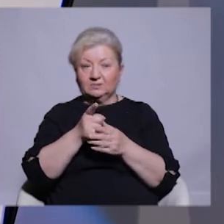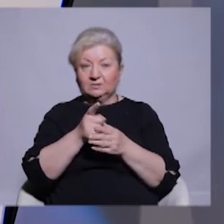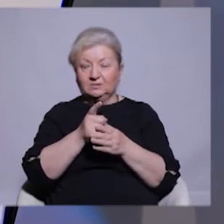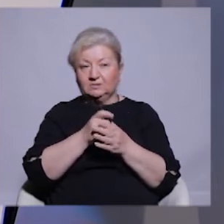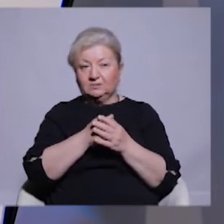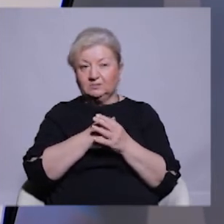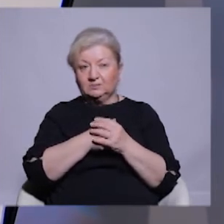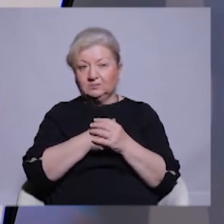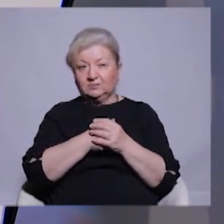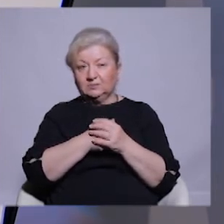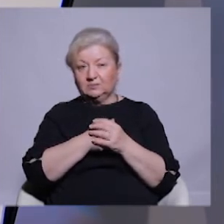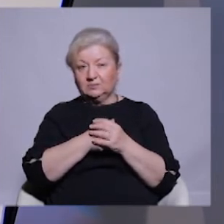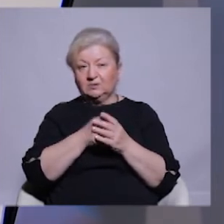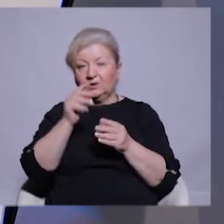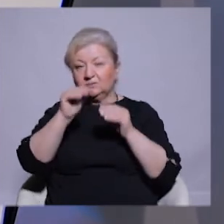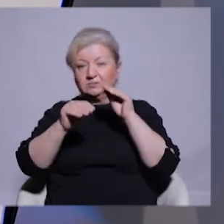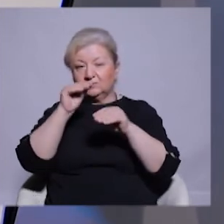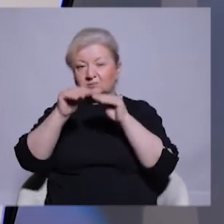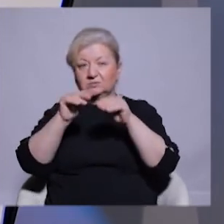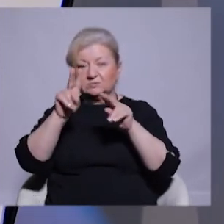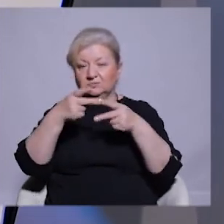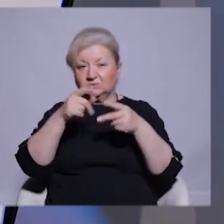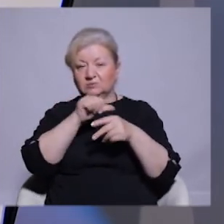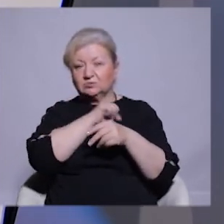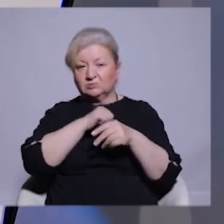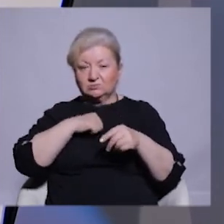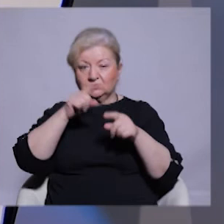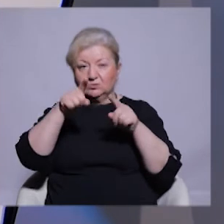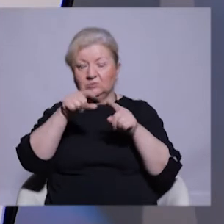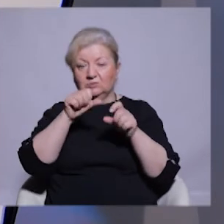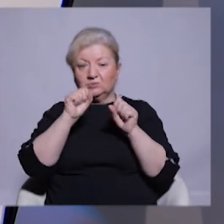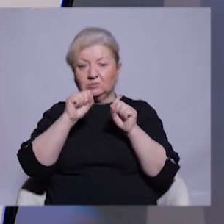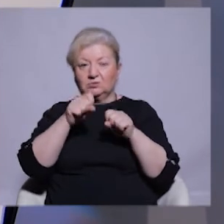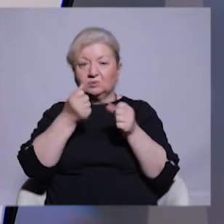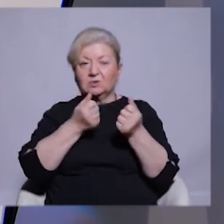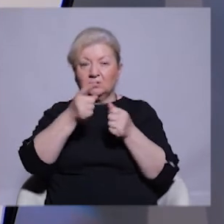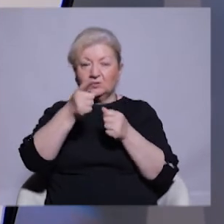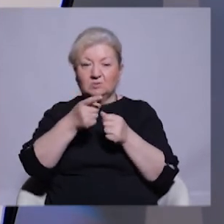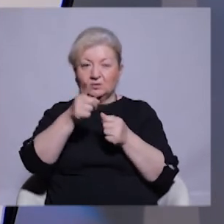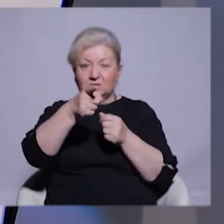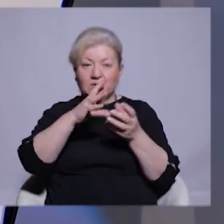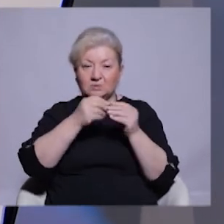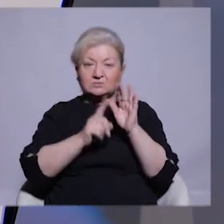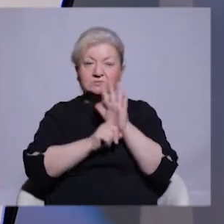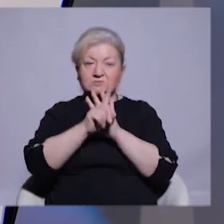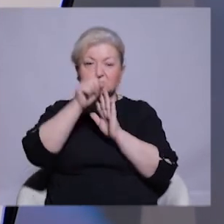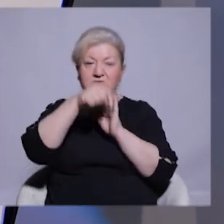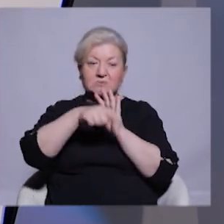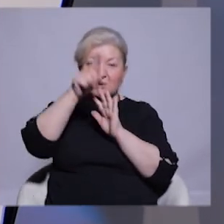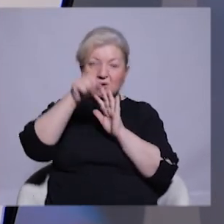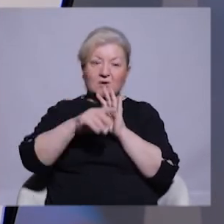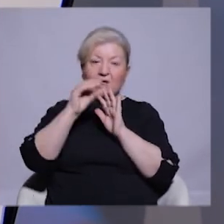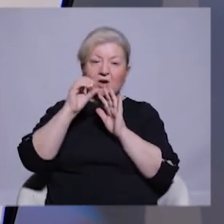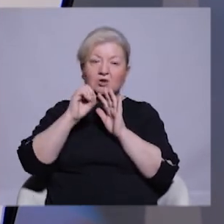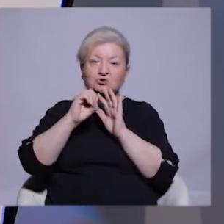ვთქვათ, აღარ ჩავსვავ აქ რიცხვებს და თქვენ შეგიძლიათ გამომდინარე აი ამ საწყისი